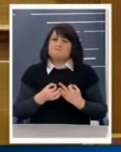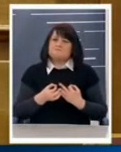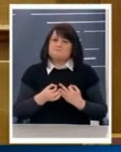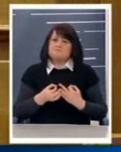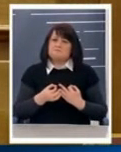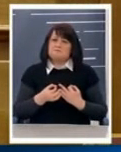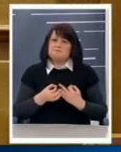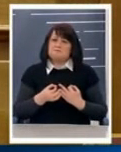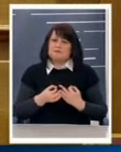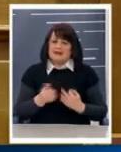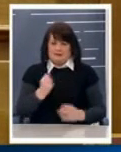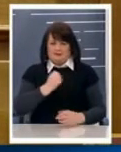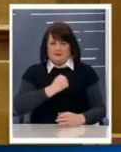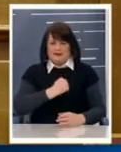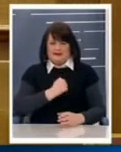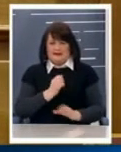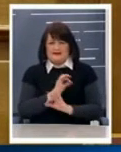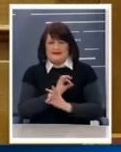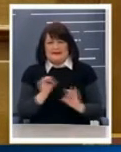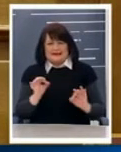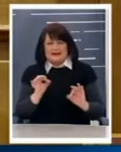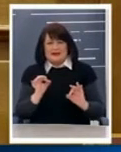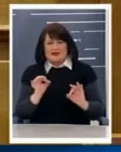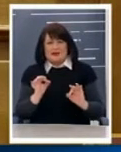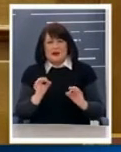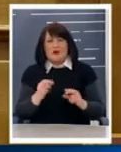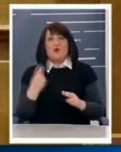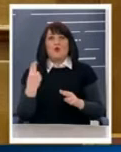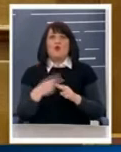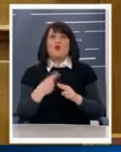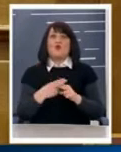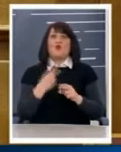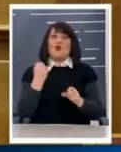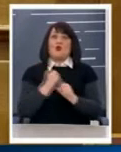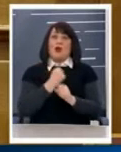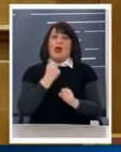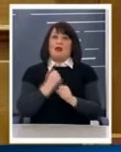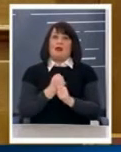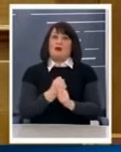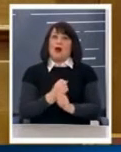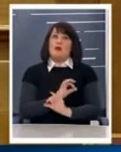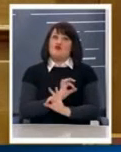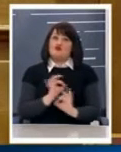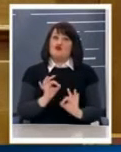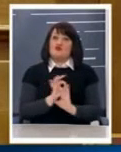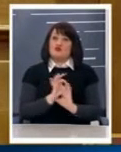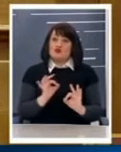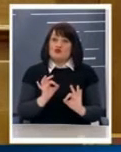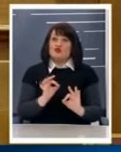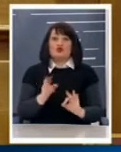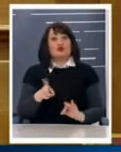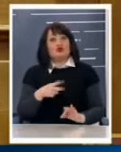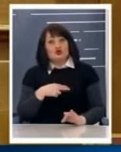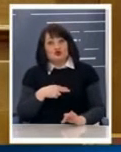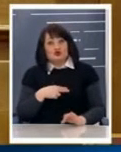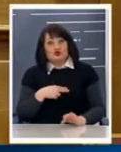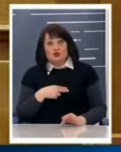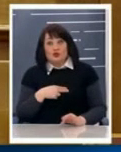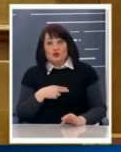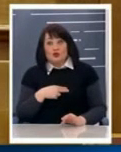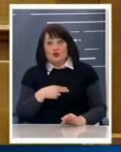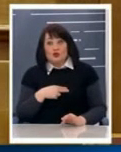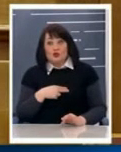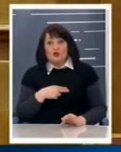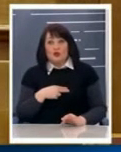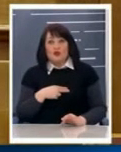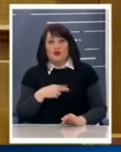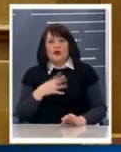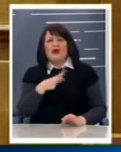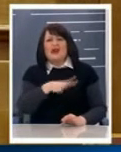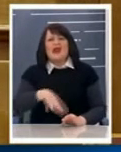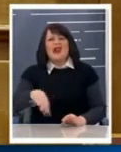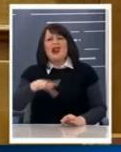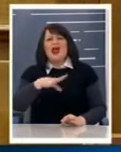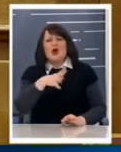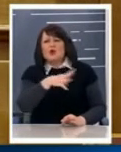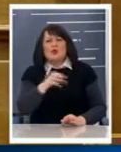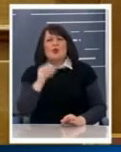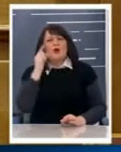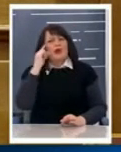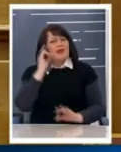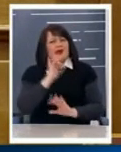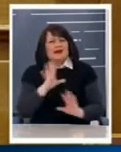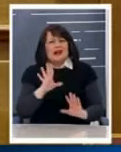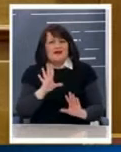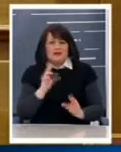είναι πεπισμένος ότι παράγει πολύ μεγάλο έργο, κάνει το σωστό και δεν το αντιλαμβάνεται ο λαός, κάποιο πρόβλημα